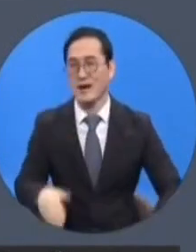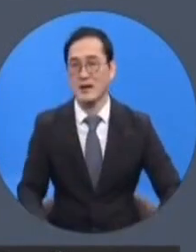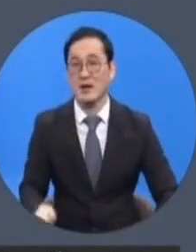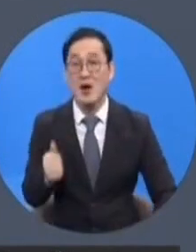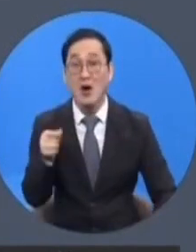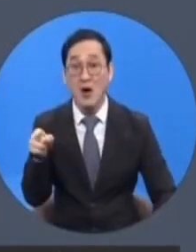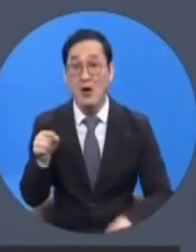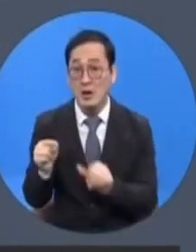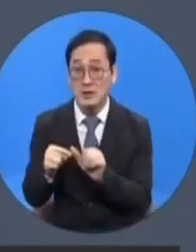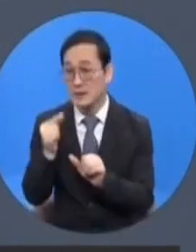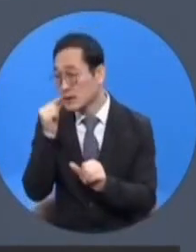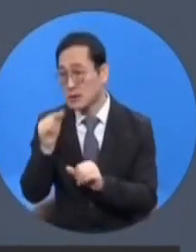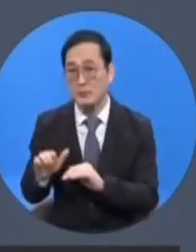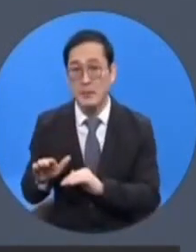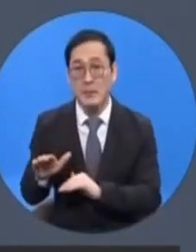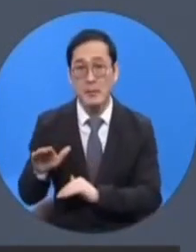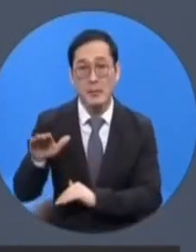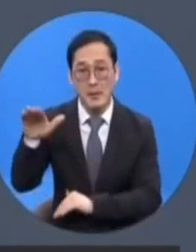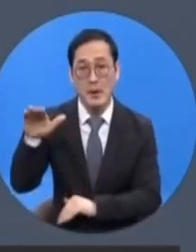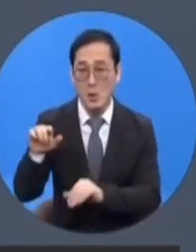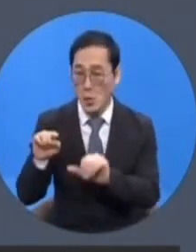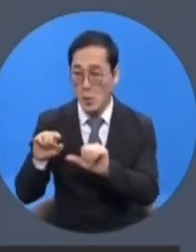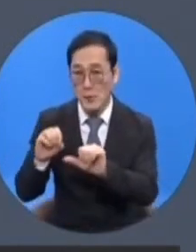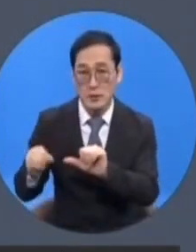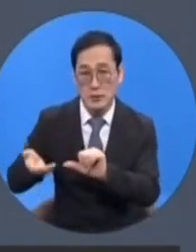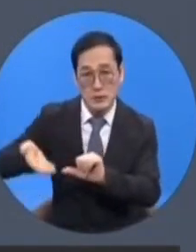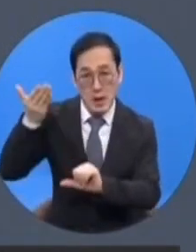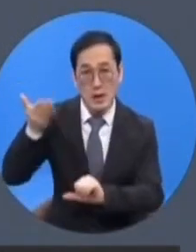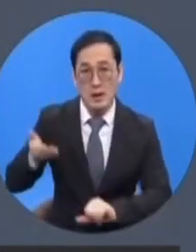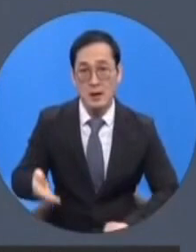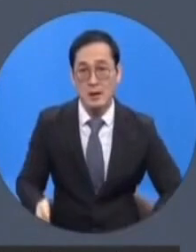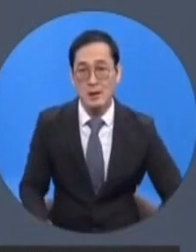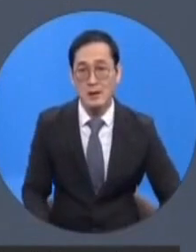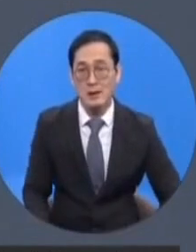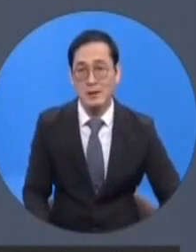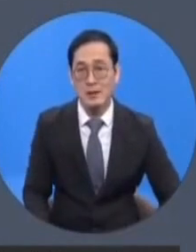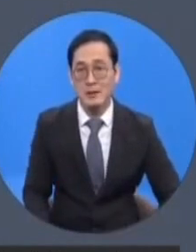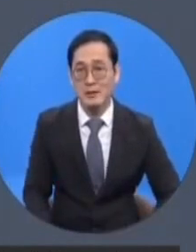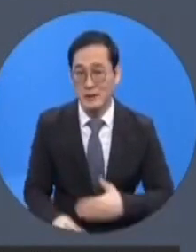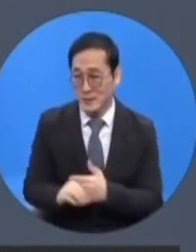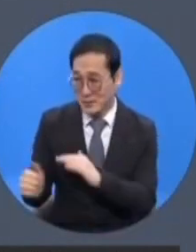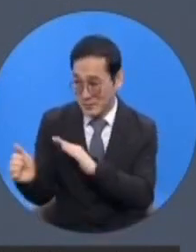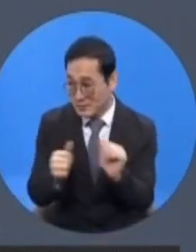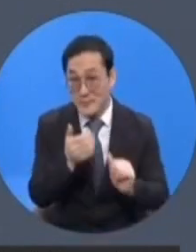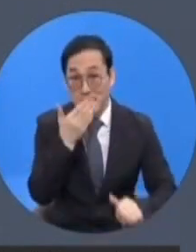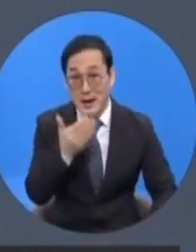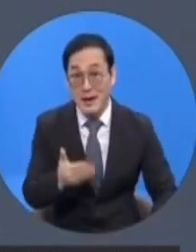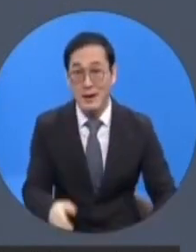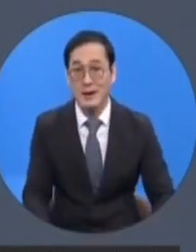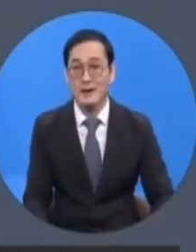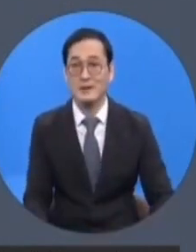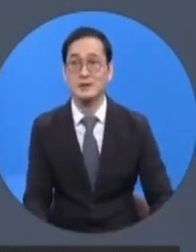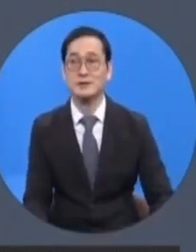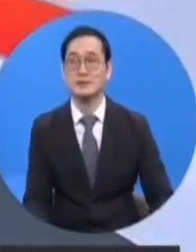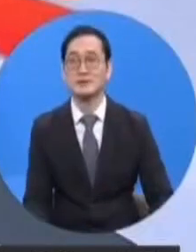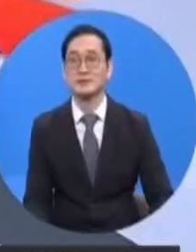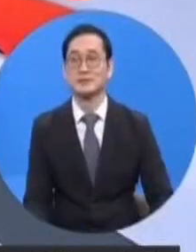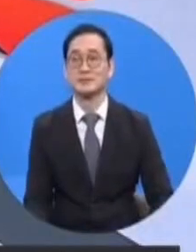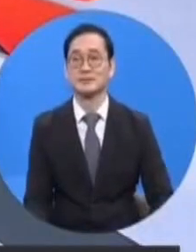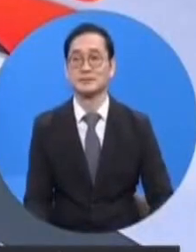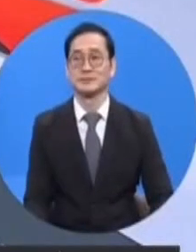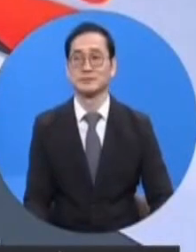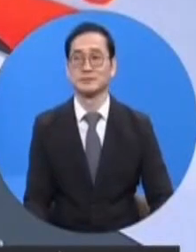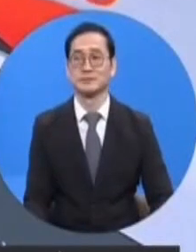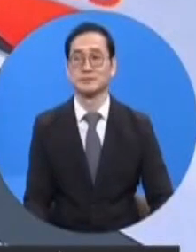계속 이렇게 5.6 이상이 나오면 법정 TV 토론 나오게 되는 겁니까, 그러면? 법정 토론회에 참가할 수 있는 자격으로